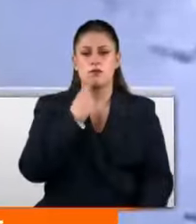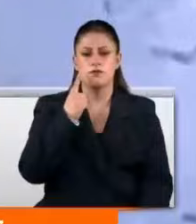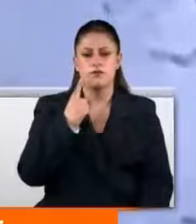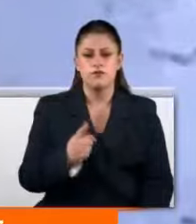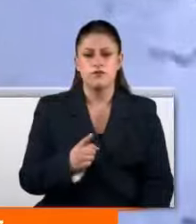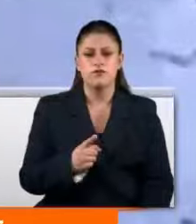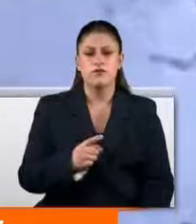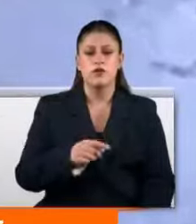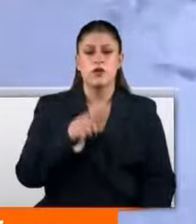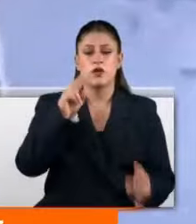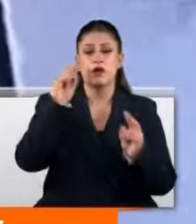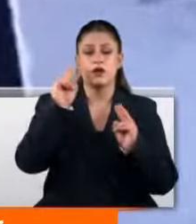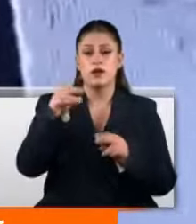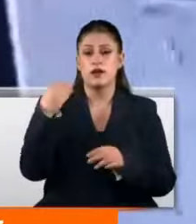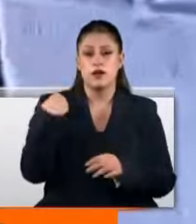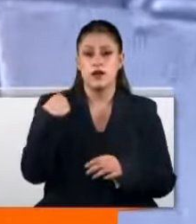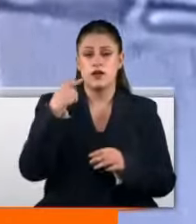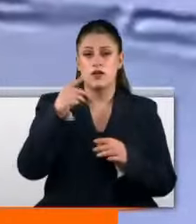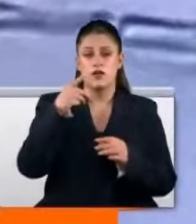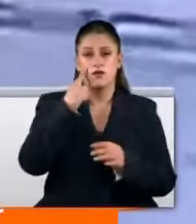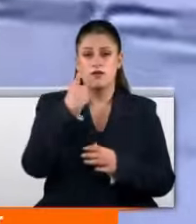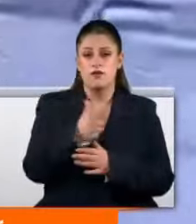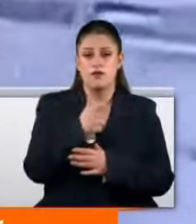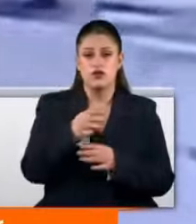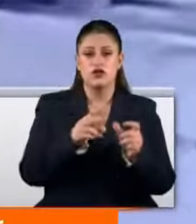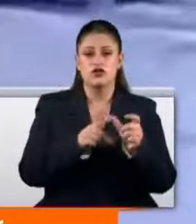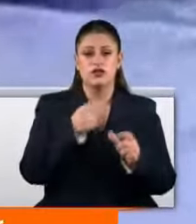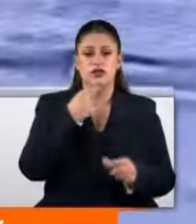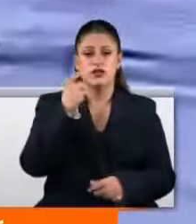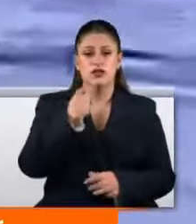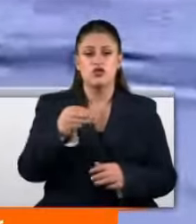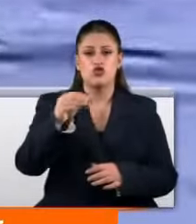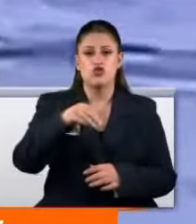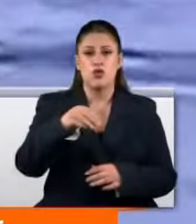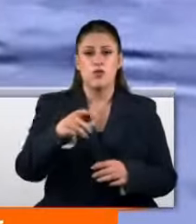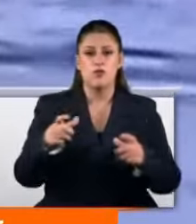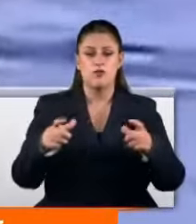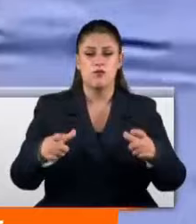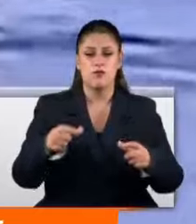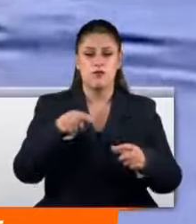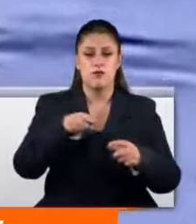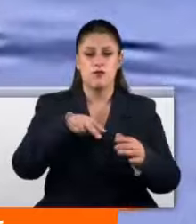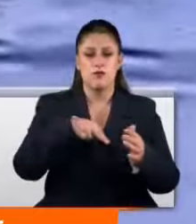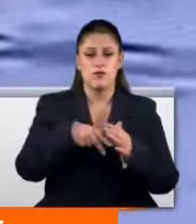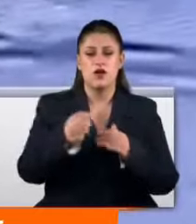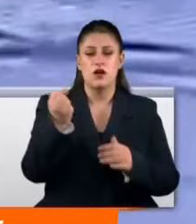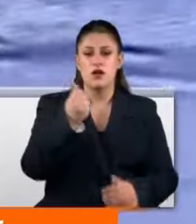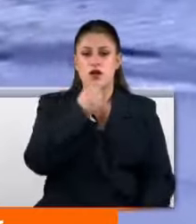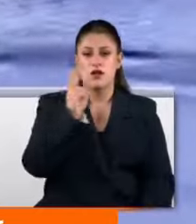Ortaya çıkan yeni görüntüde ise Şirin çöp konteynerinin başında zanlının gelip onunla beraber bir